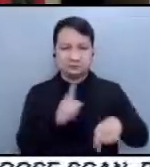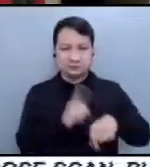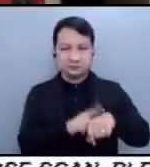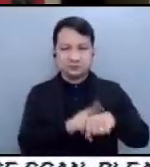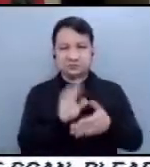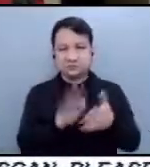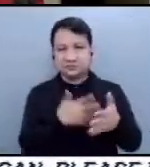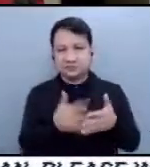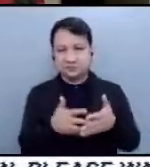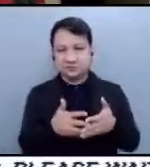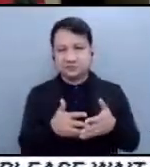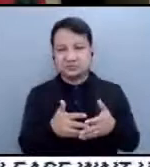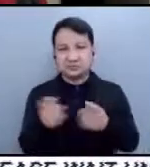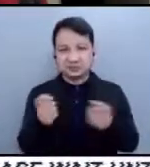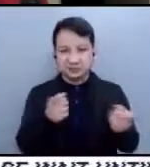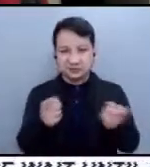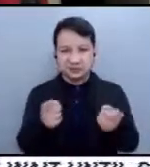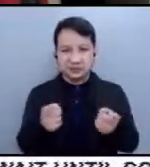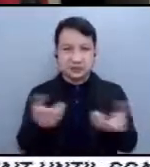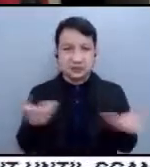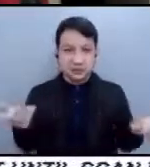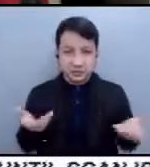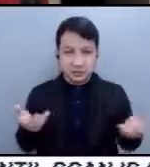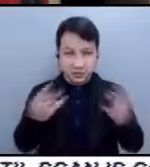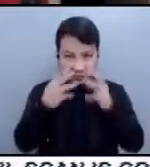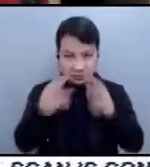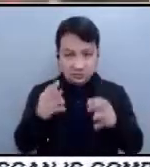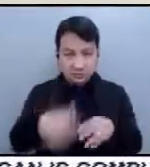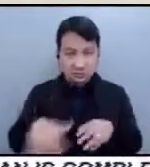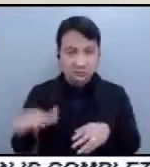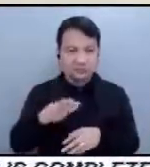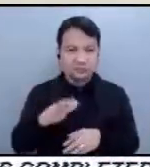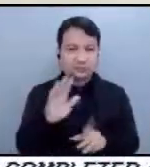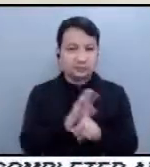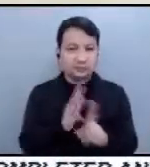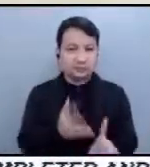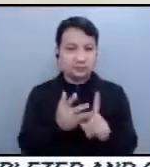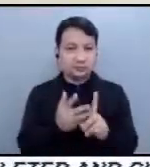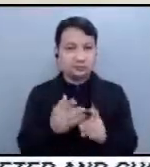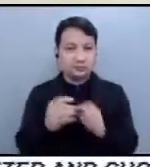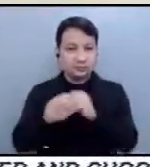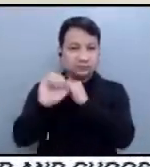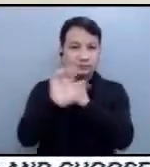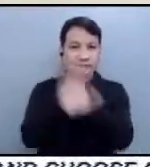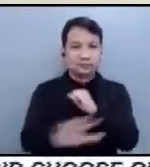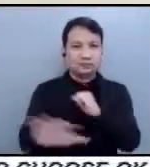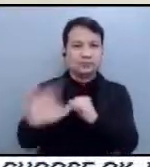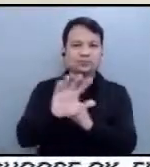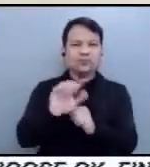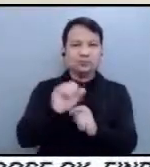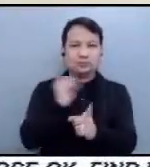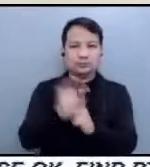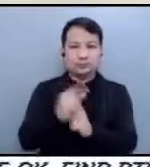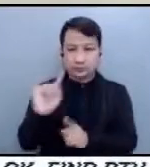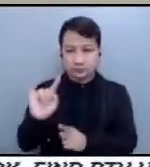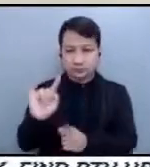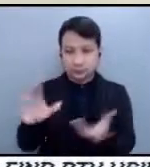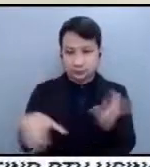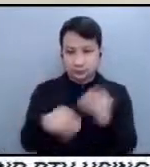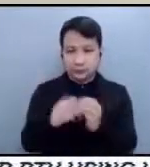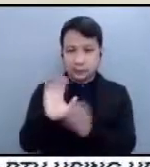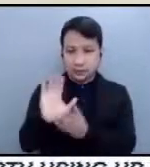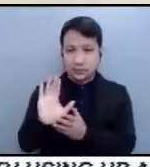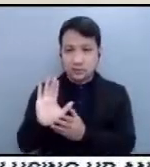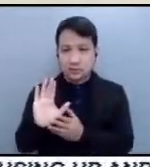So, saan ba kayo mapapanood at makikita ng inyong mga fans? Please promote your social media pages at ang inyong mga gigs.